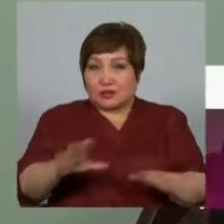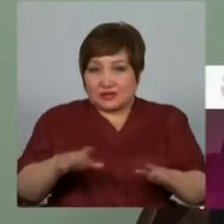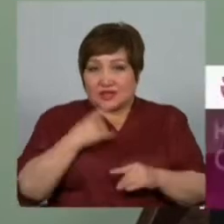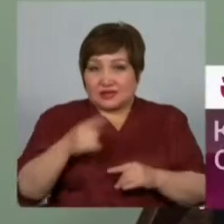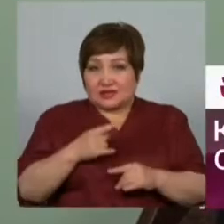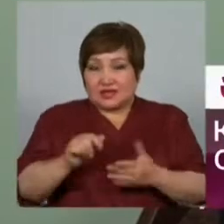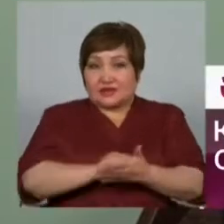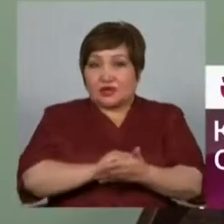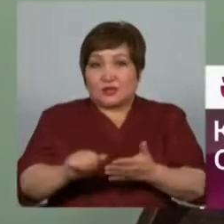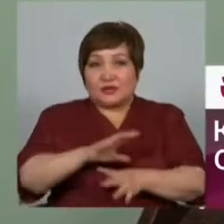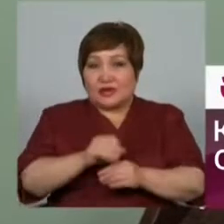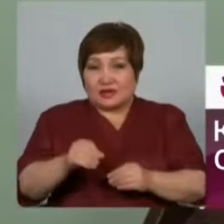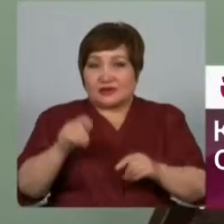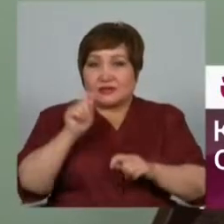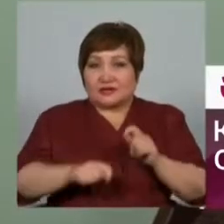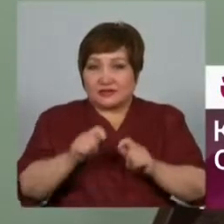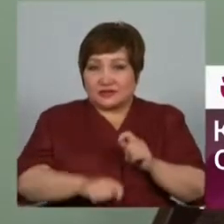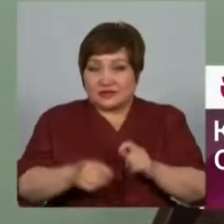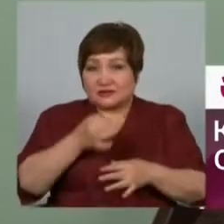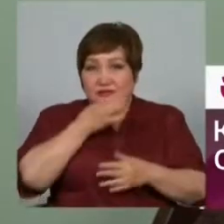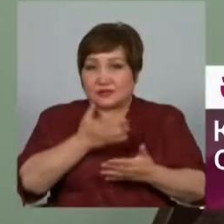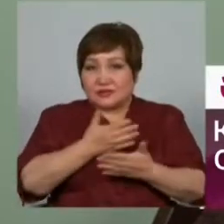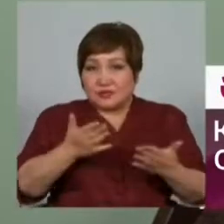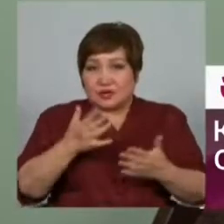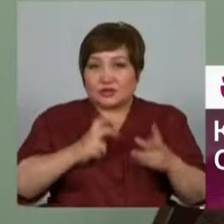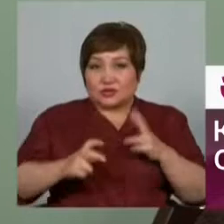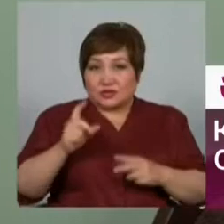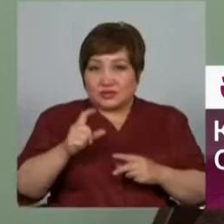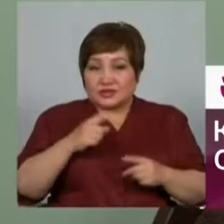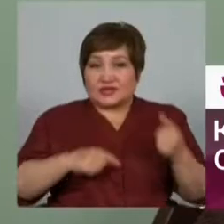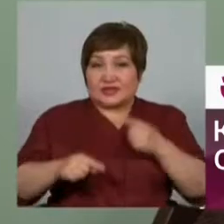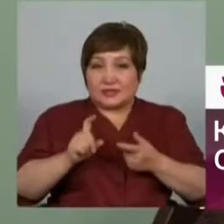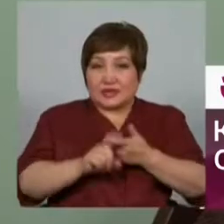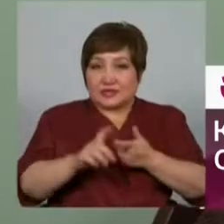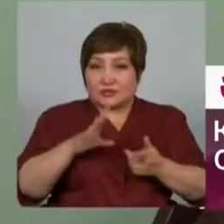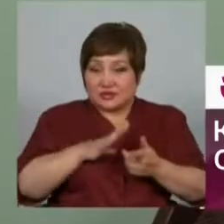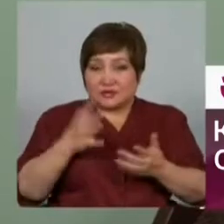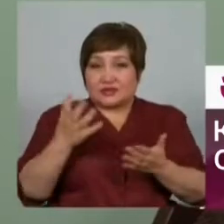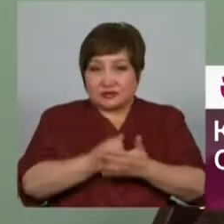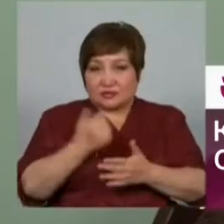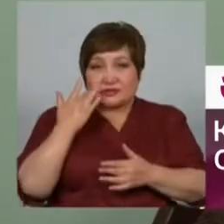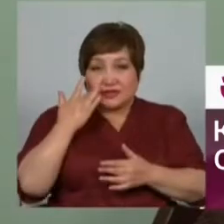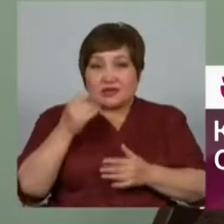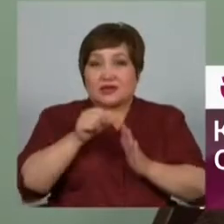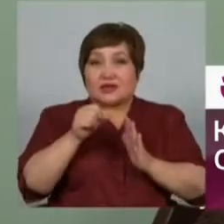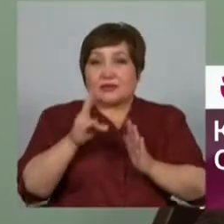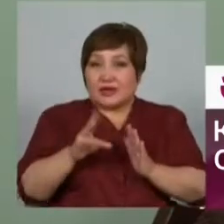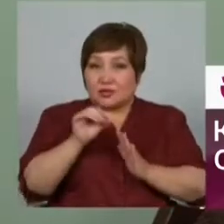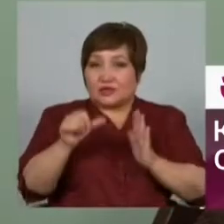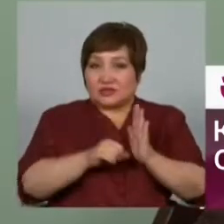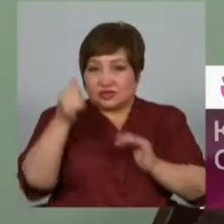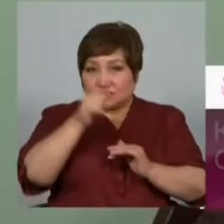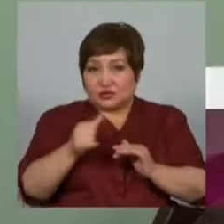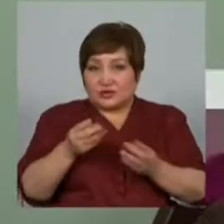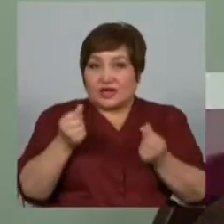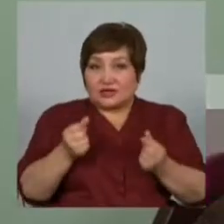барлығын скан тұрын, кез келген студент бізге кері байланыс жасайтын болса, біз тауып бере аламыз. Бірақ 2016 жылы жылдары ол кезде қаржы